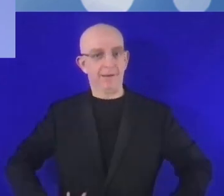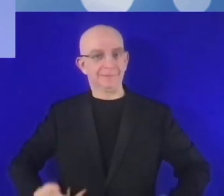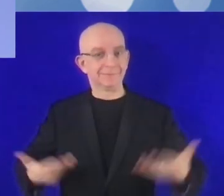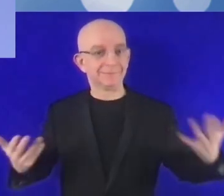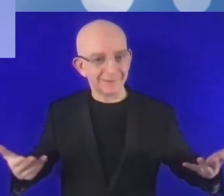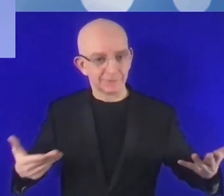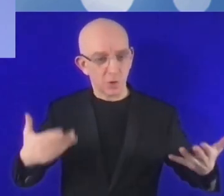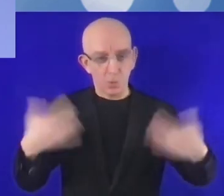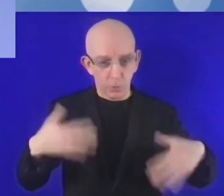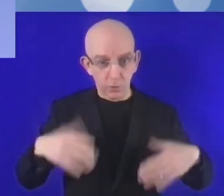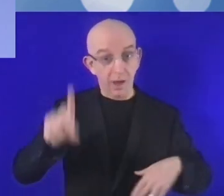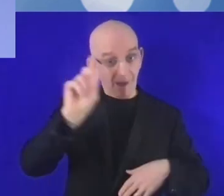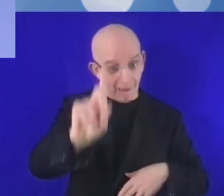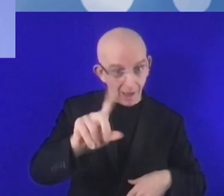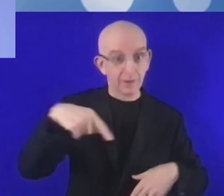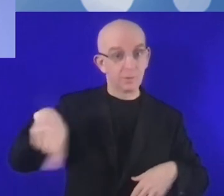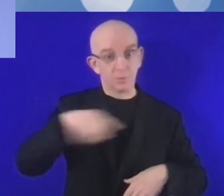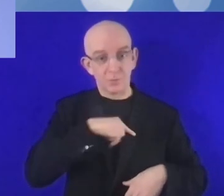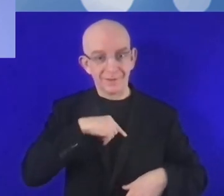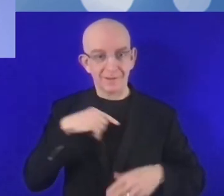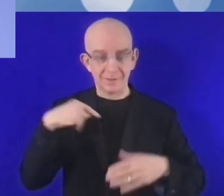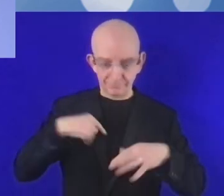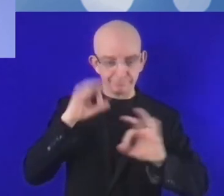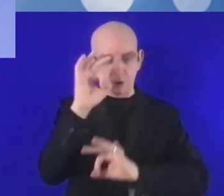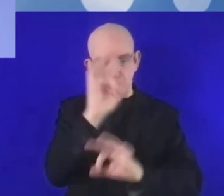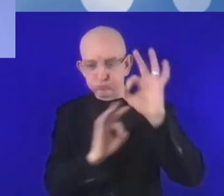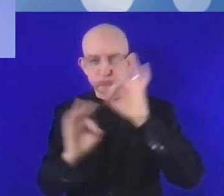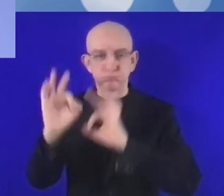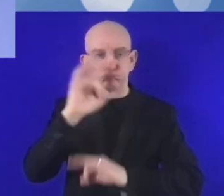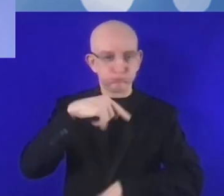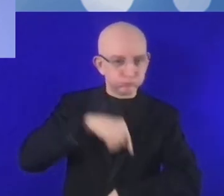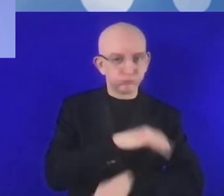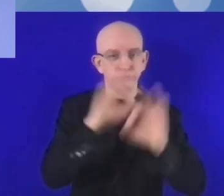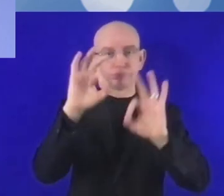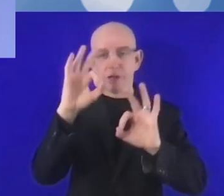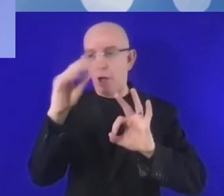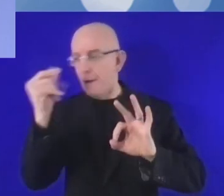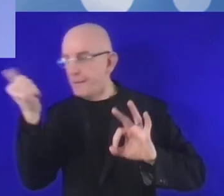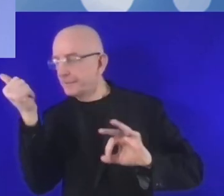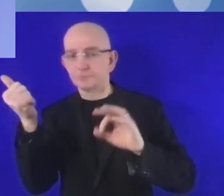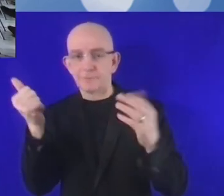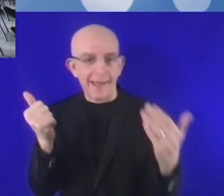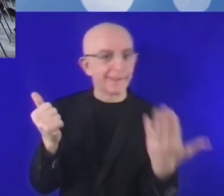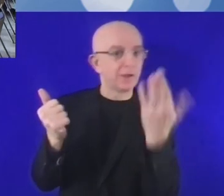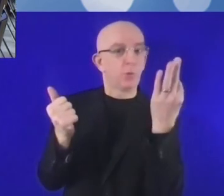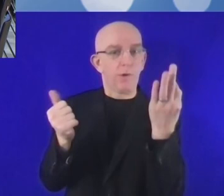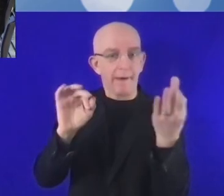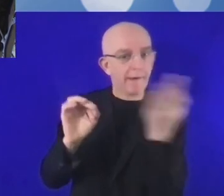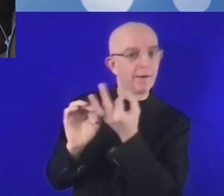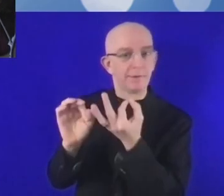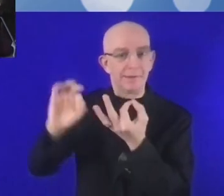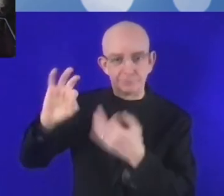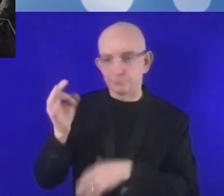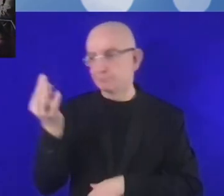самих. Миллиарды клеток отмирают ежедневно в нашем организме, и они заменяются новыми клетками. И эти